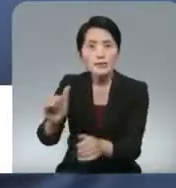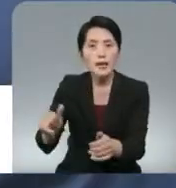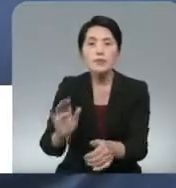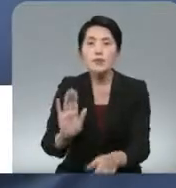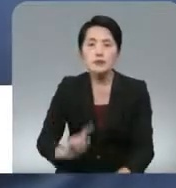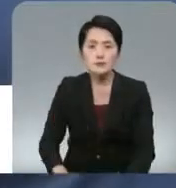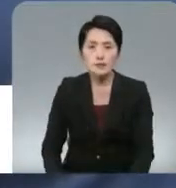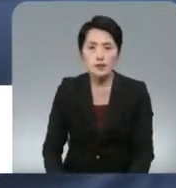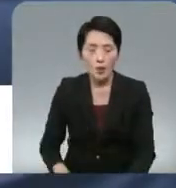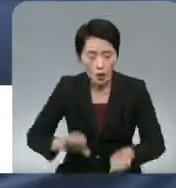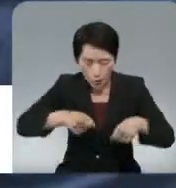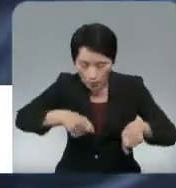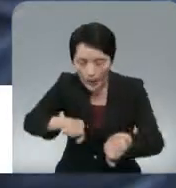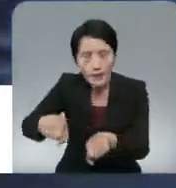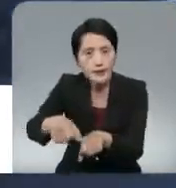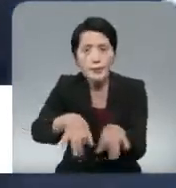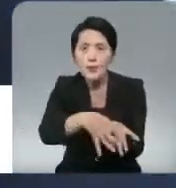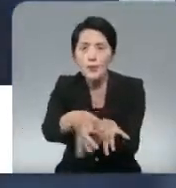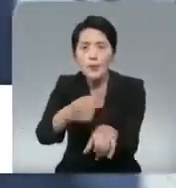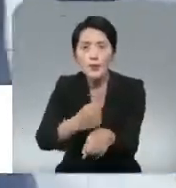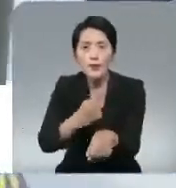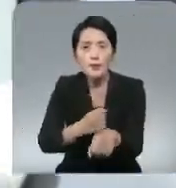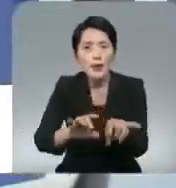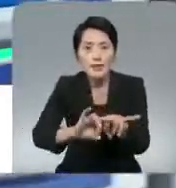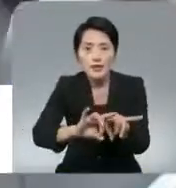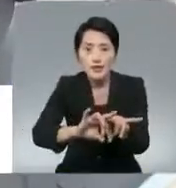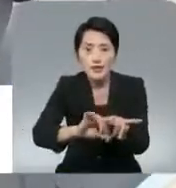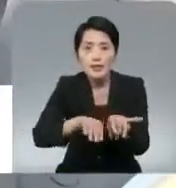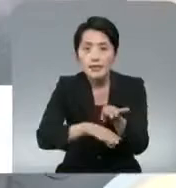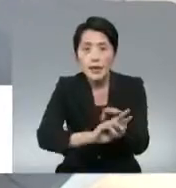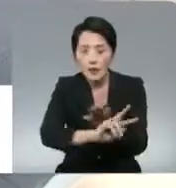buýt tuyến ngắn và xe tải chở hàng chạy bằng dầu diesel